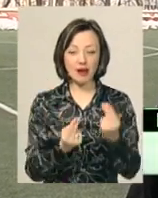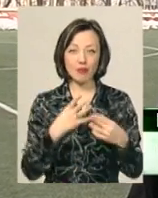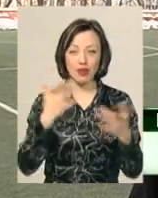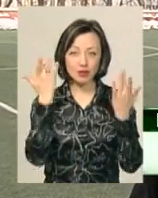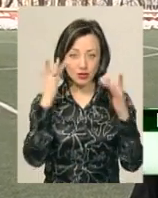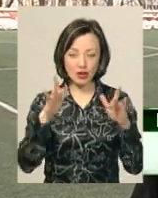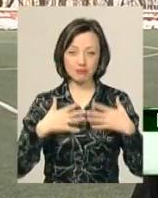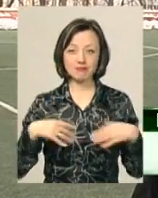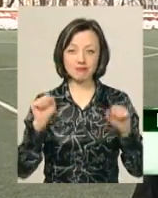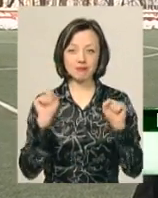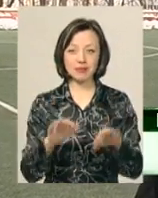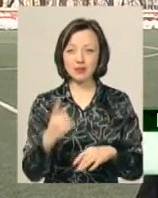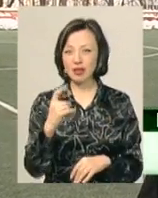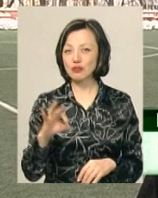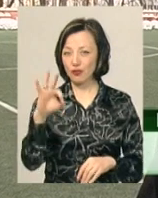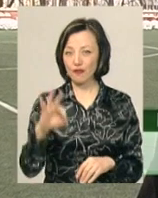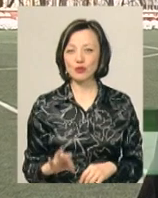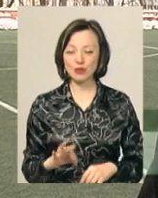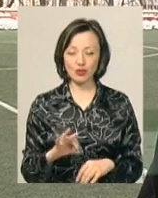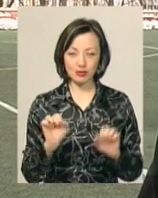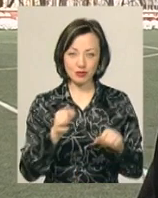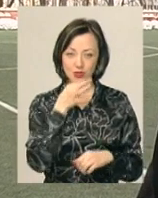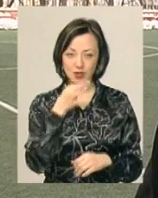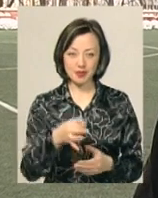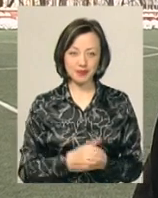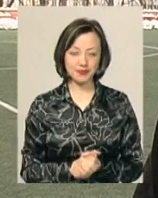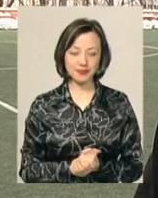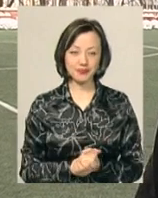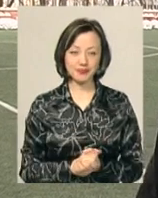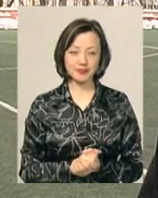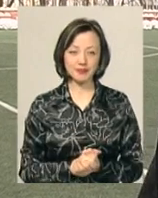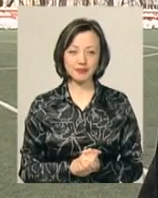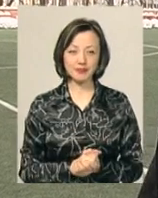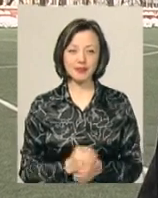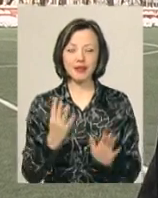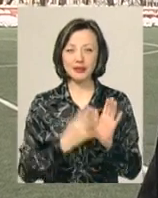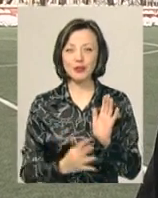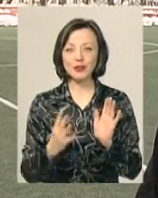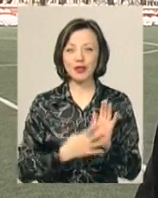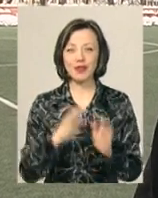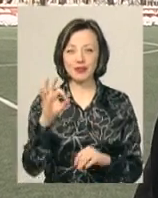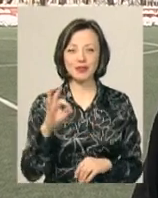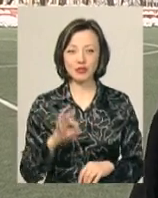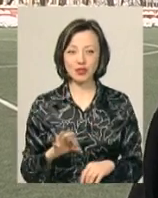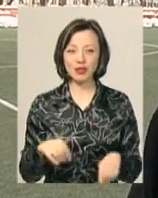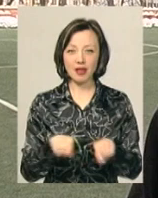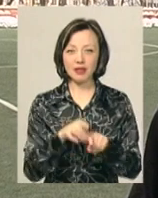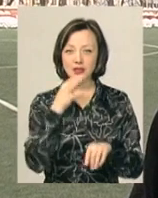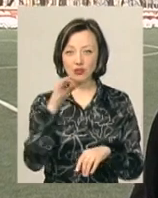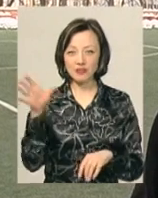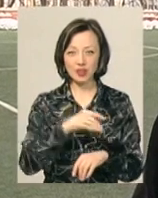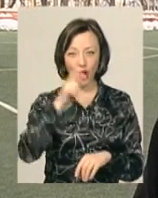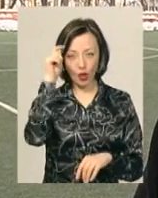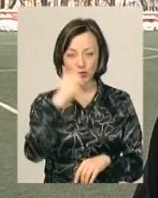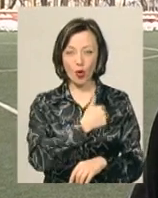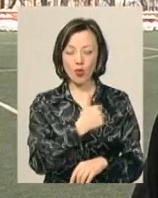случайність, виклались, ну, можливо, навіть на 100%. Може, на 99, я так скажу. Всі хлопці хотіли